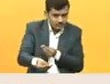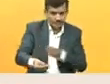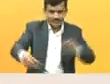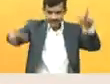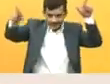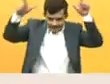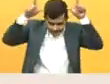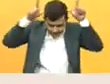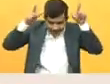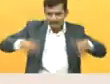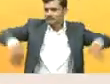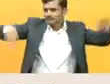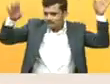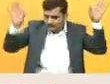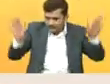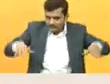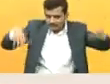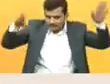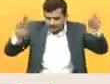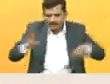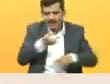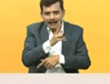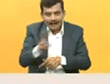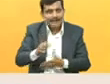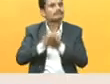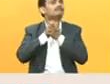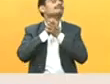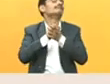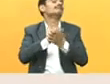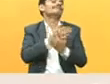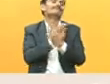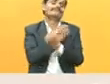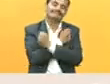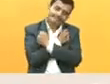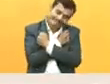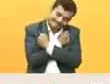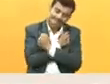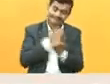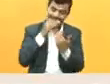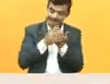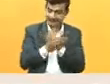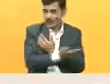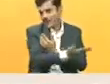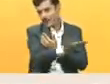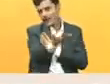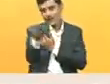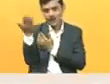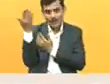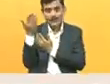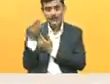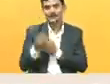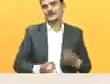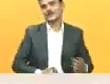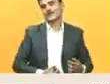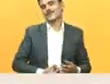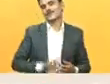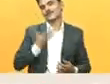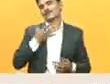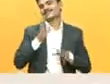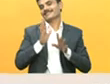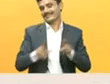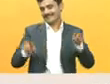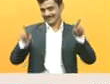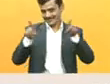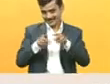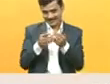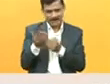पक्षियों के साथ प्यार से रहना सिखाती है। ये हम सभी के लिए बहुत खुशी की बात है